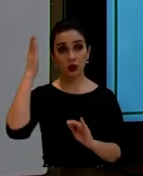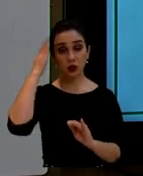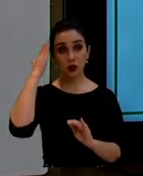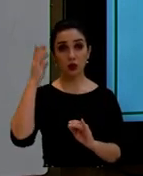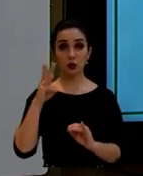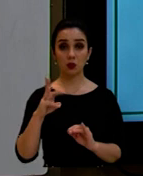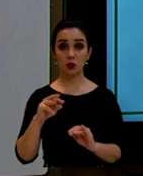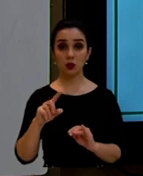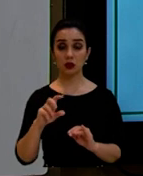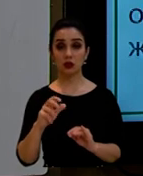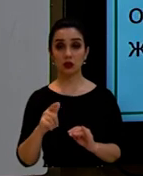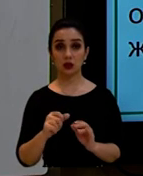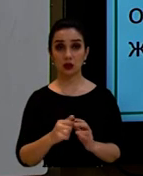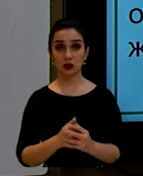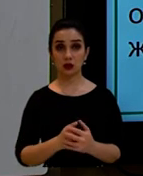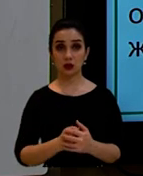головного мозга.